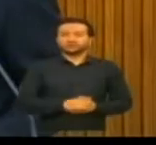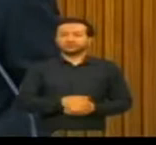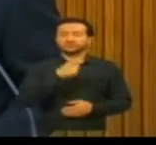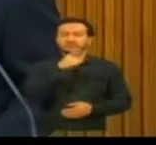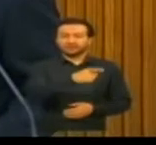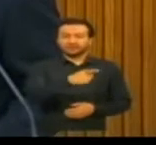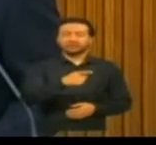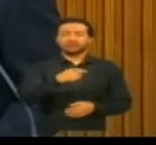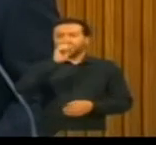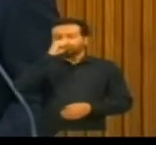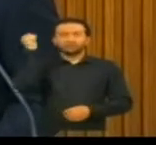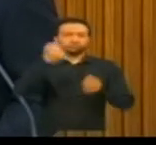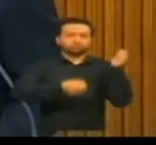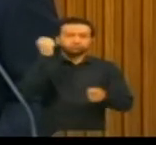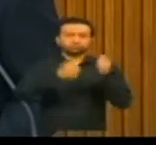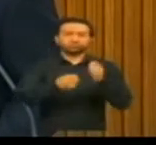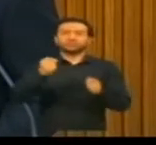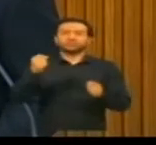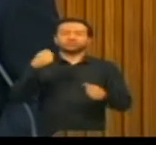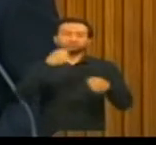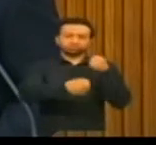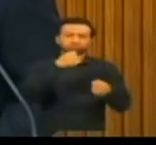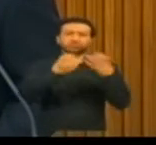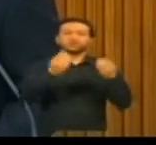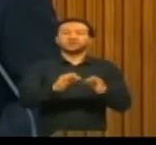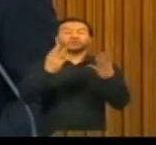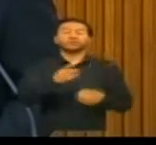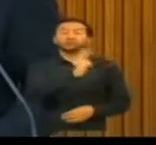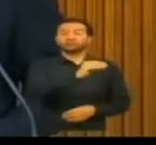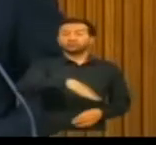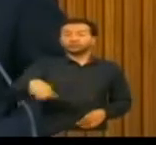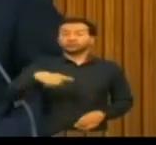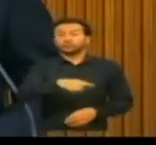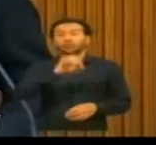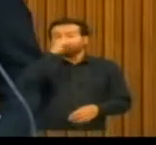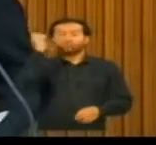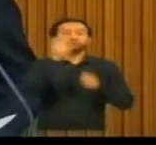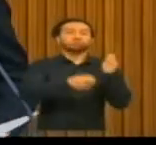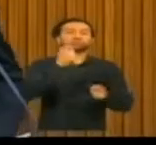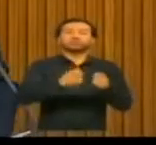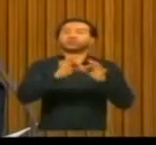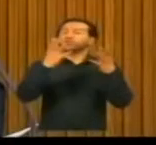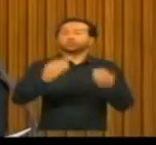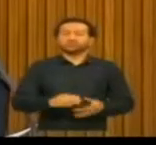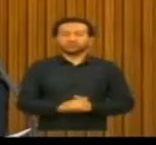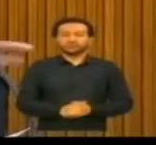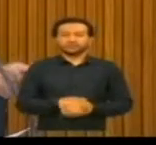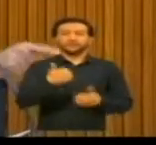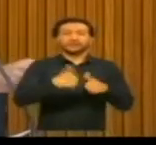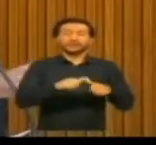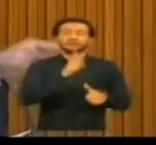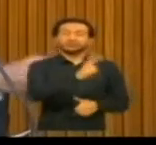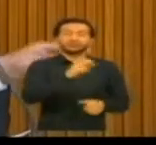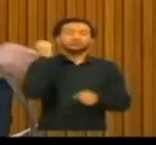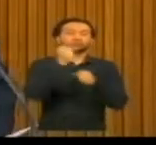Sen sopalarla dövülseydin ne olurdu? Senin çocukların sopalarla dövülseydi ne olurdu? Eşin